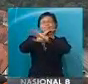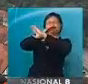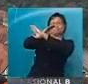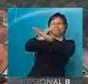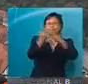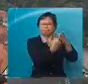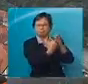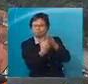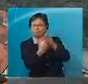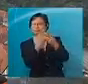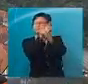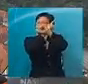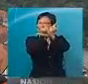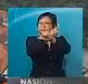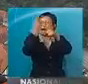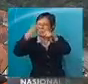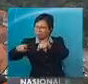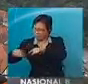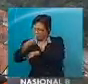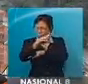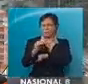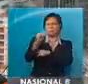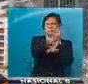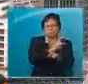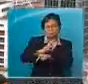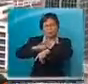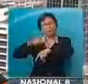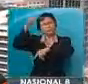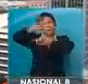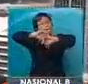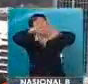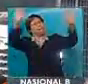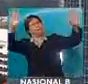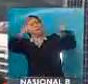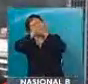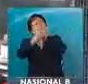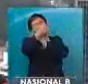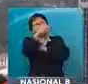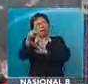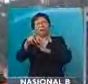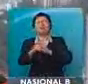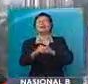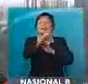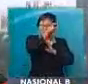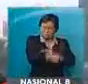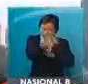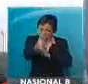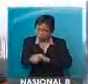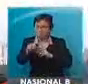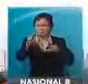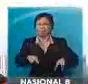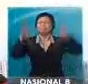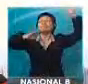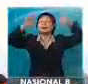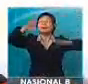perpaduan melindungi kepelbagaian dan memelihara masa depan cerah yang menjadi hak lahir bagi setiap rakyat negara ini